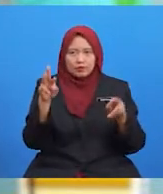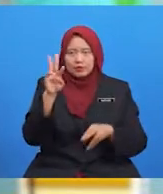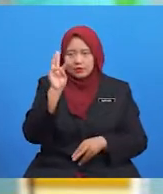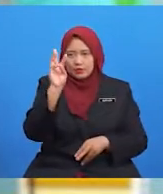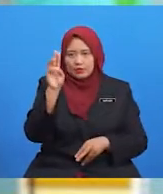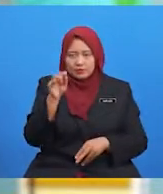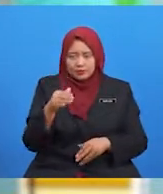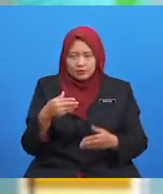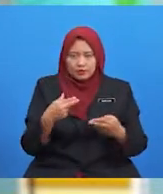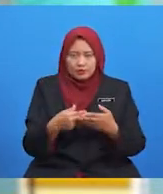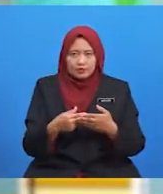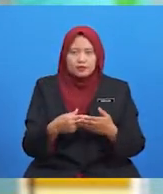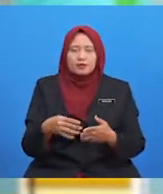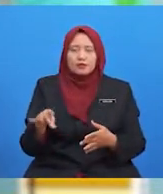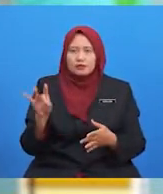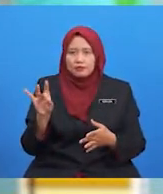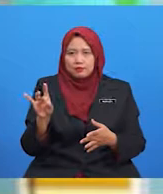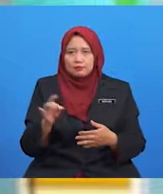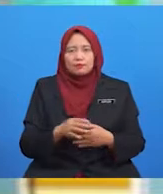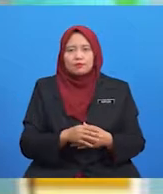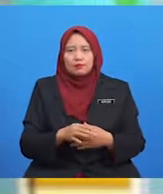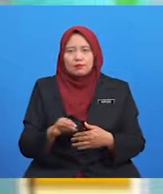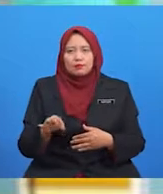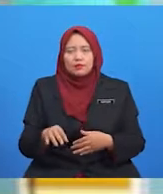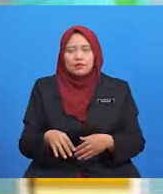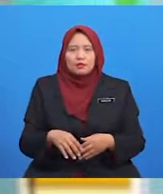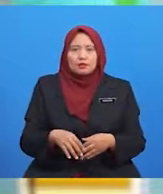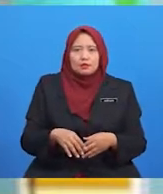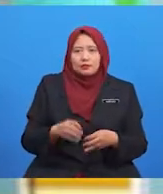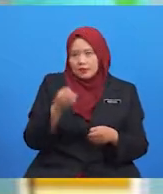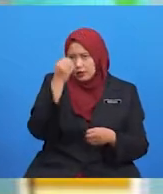kejadian selepas jemaah tersebut meninggal dunia.